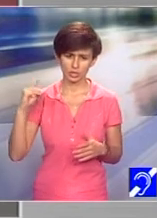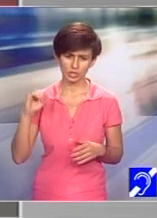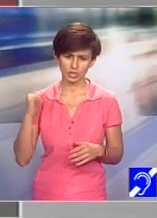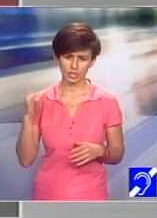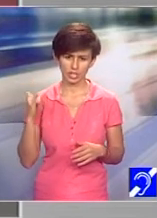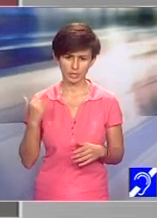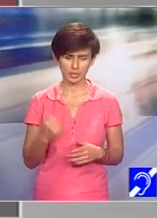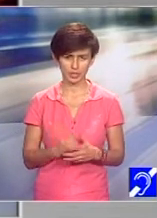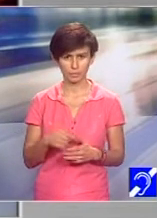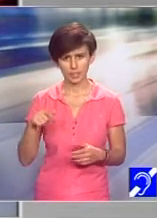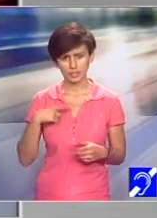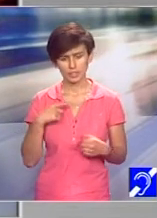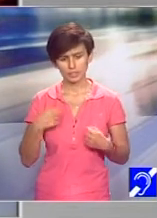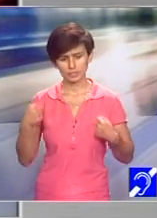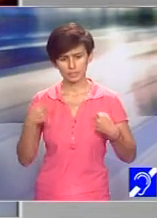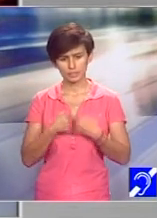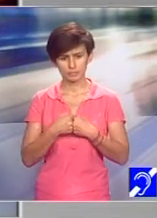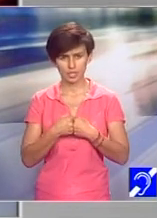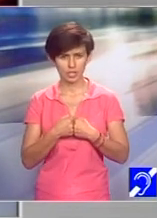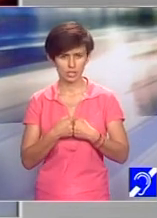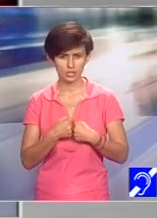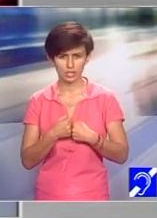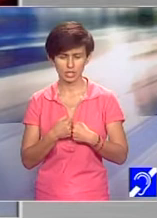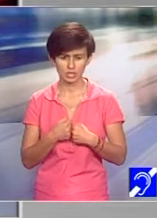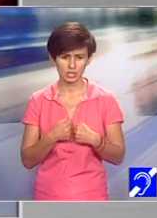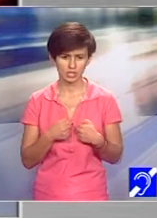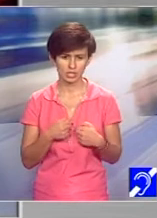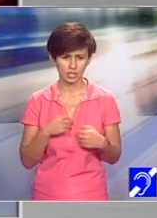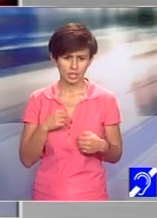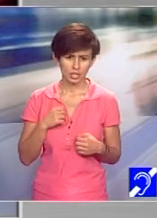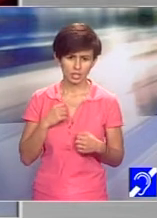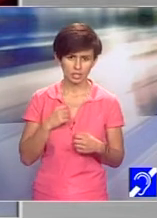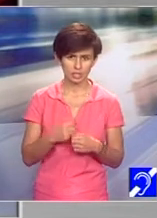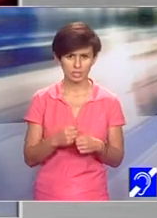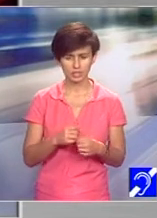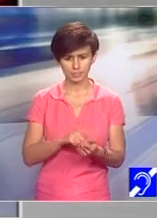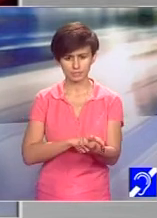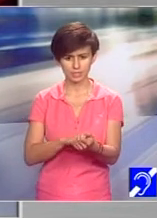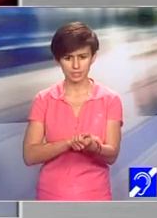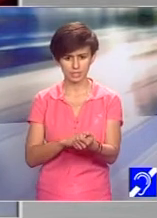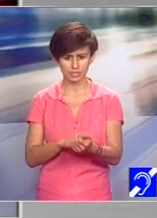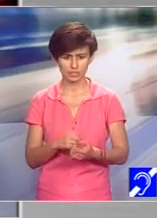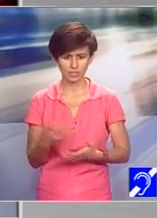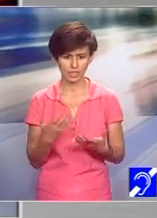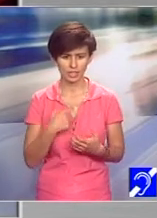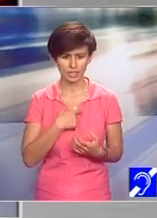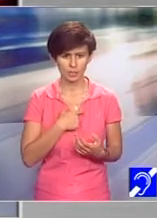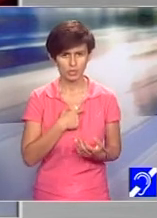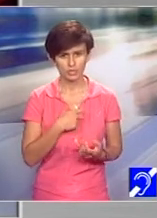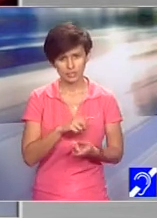aceea? Accidentul vascular, să spunem, care poate evolua într-un accident vascular hemoragic și se transformă în cod